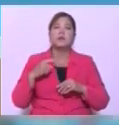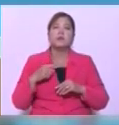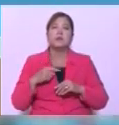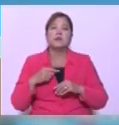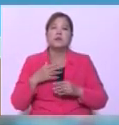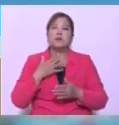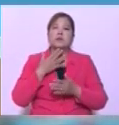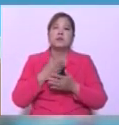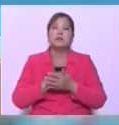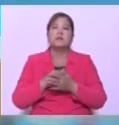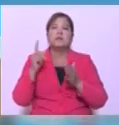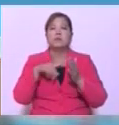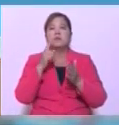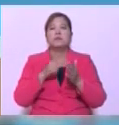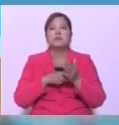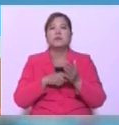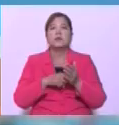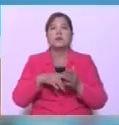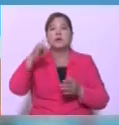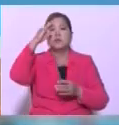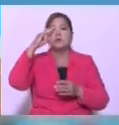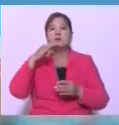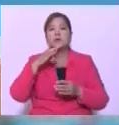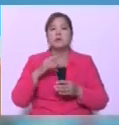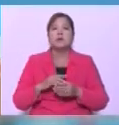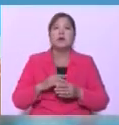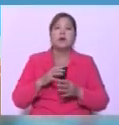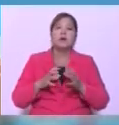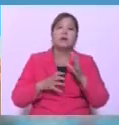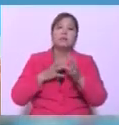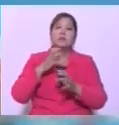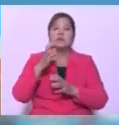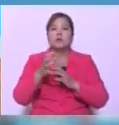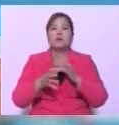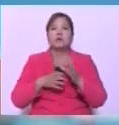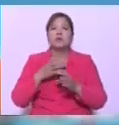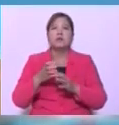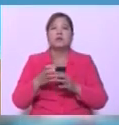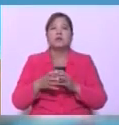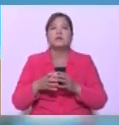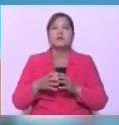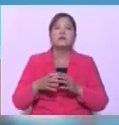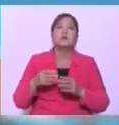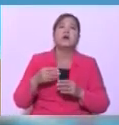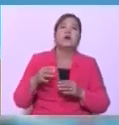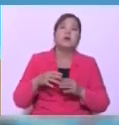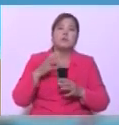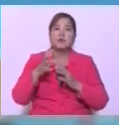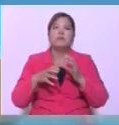данного вопроса состоит в том, что в Казахстане должен работать международный консорциум, который будет состоять из мировых